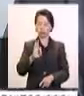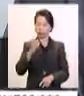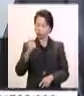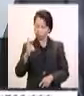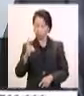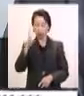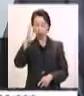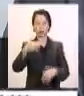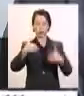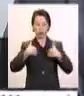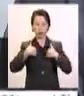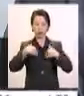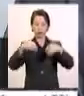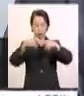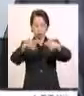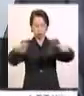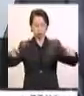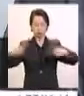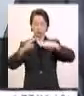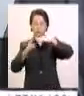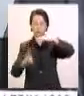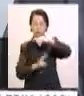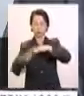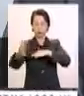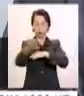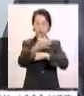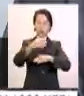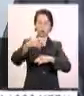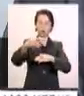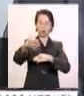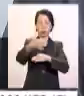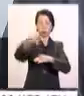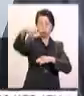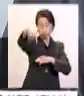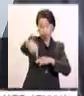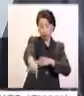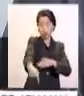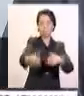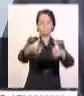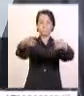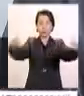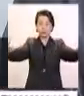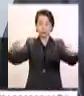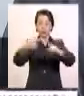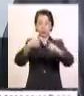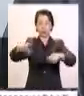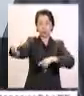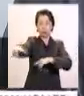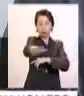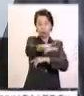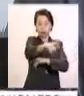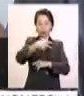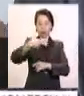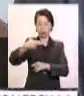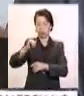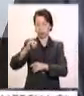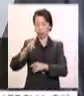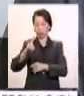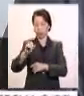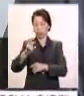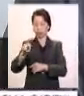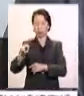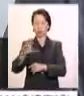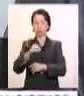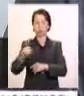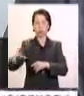bakal menempatkan dermaga kapal-kapal ikan laut dalam yang besar terutamanya dari Lautan Hindi serta kapal-kapal